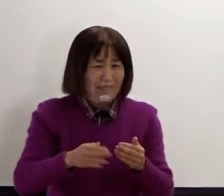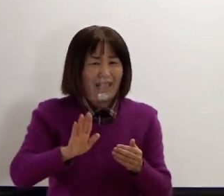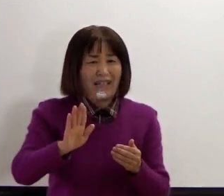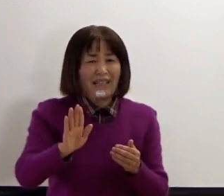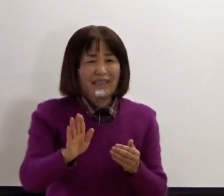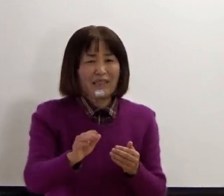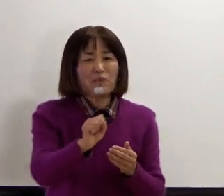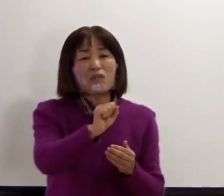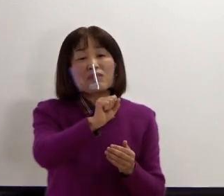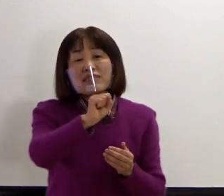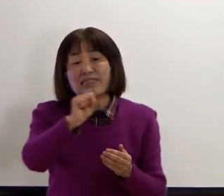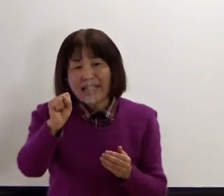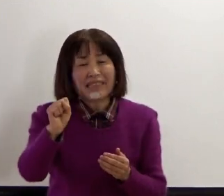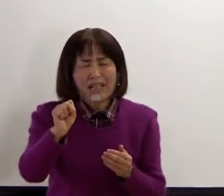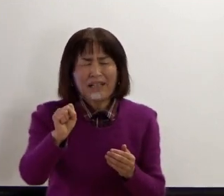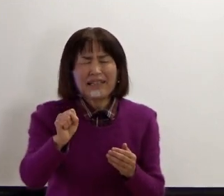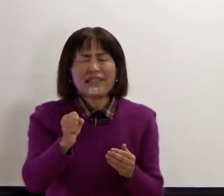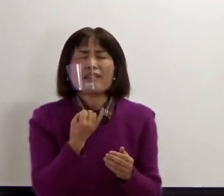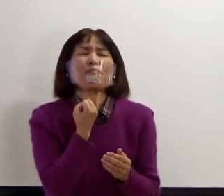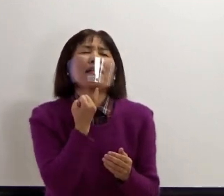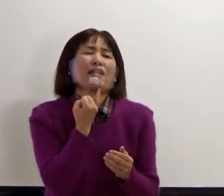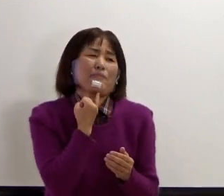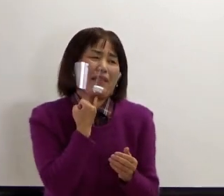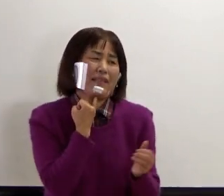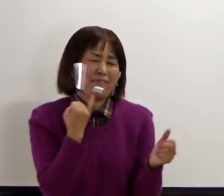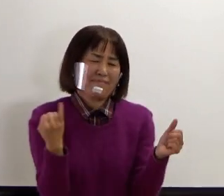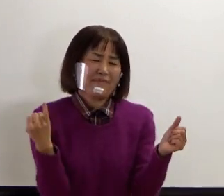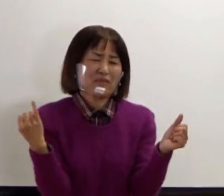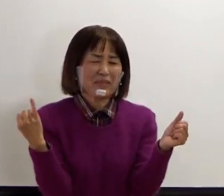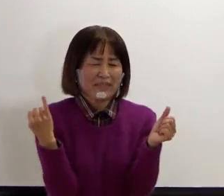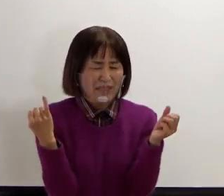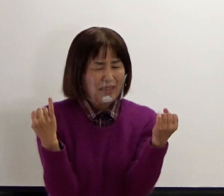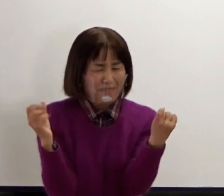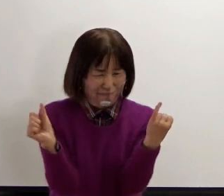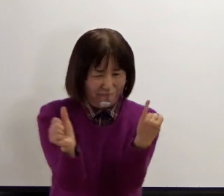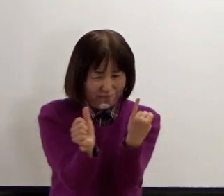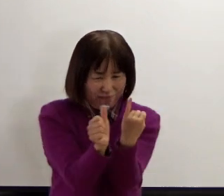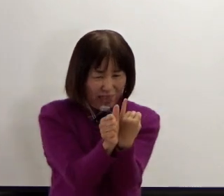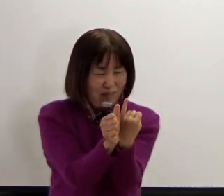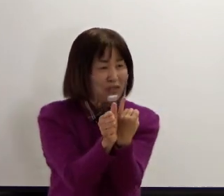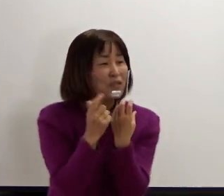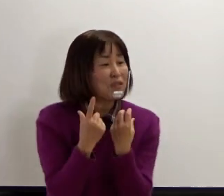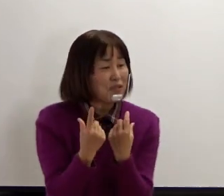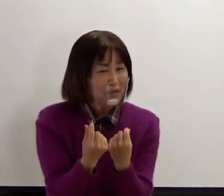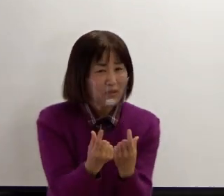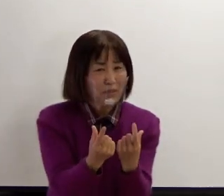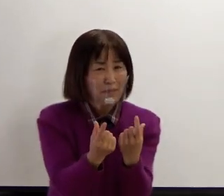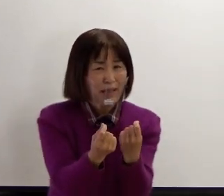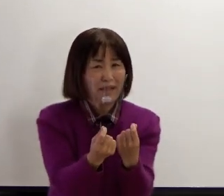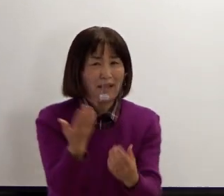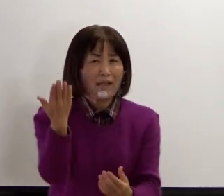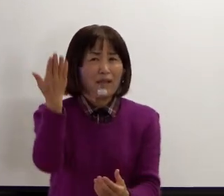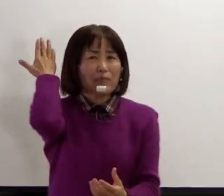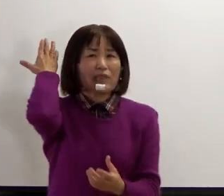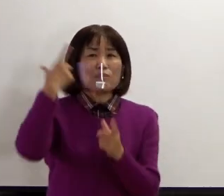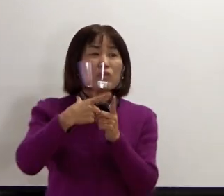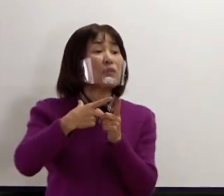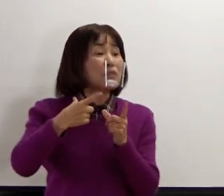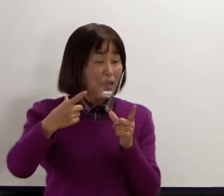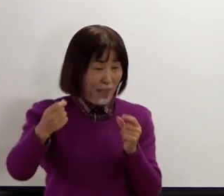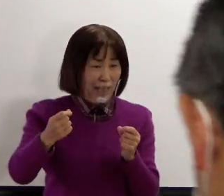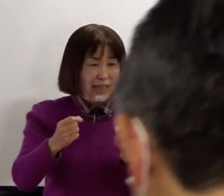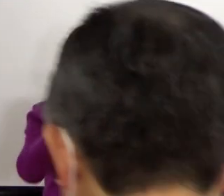ないと。まあ、最近日本ではねそれほど言わなくなりましたけども、やっぱり昔はこの名前